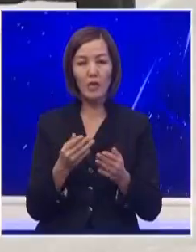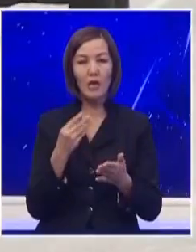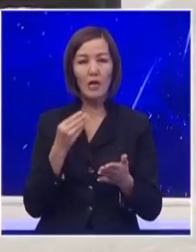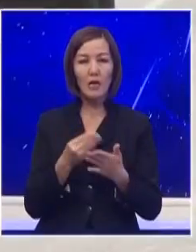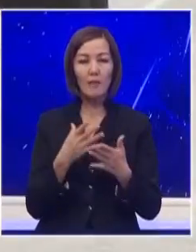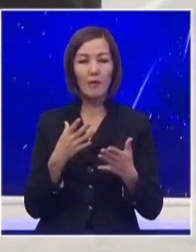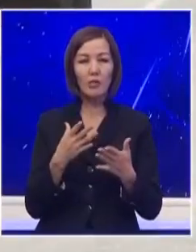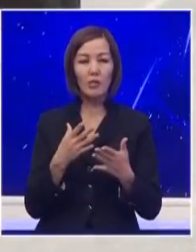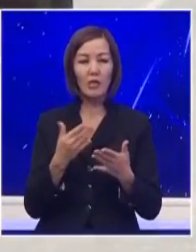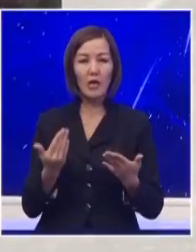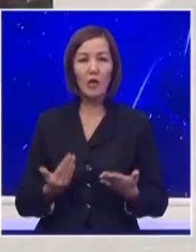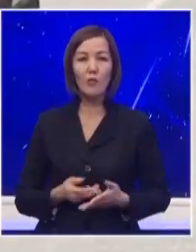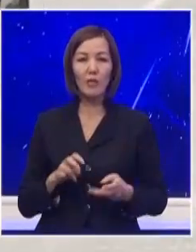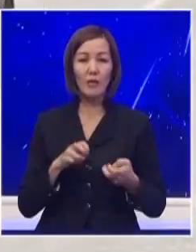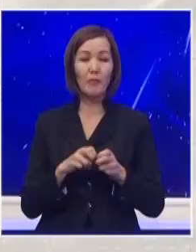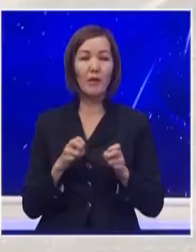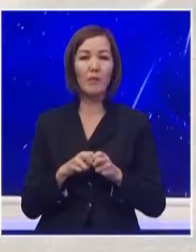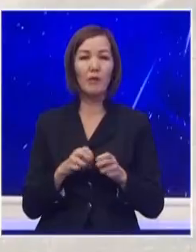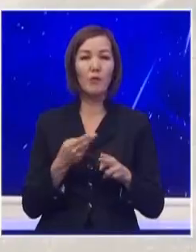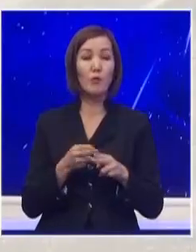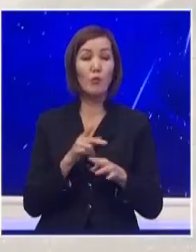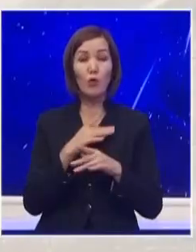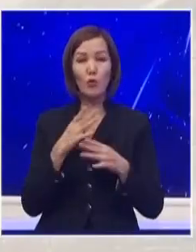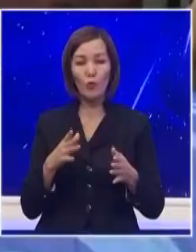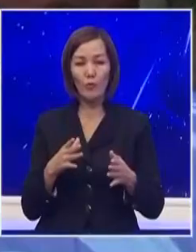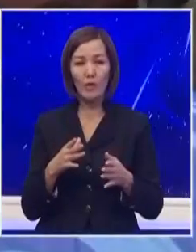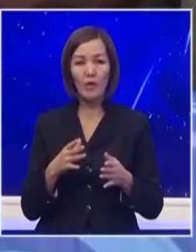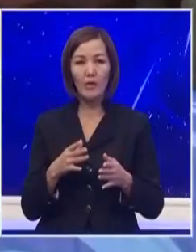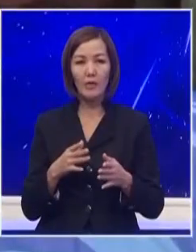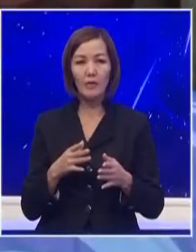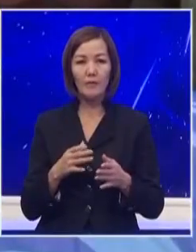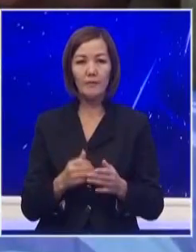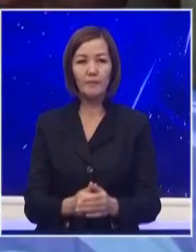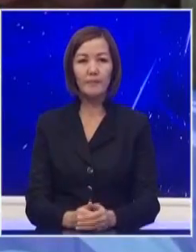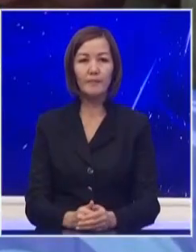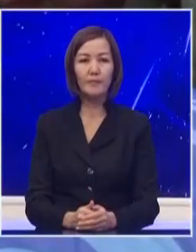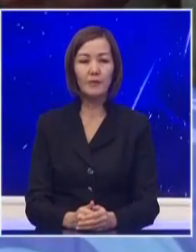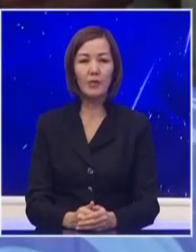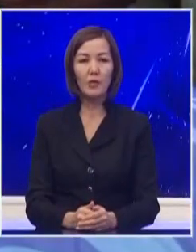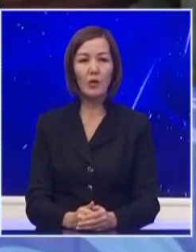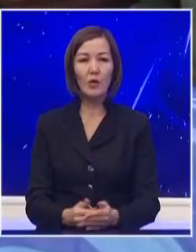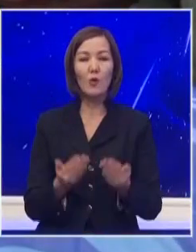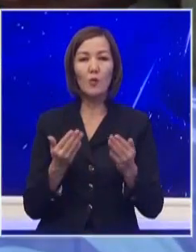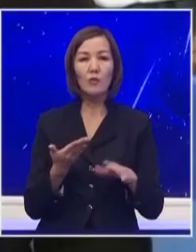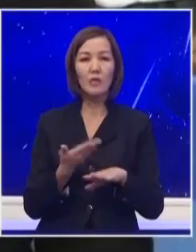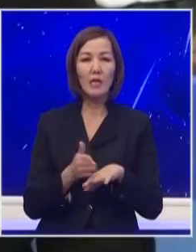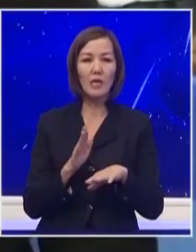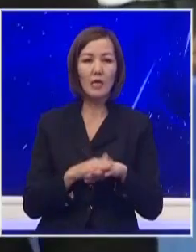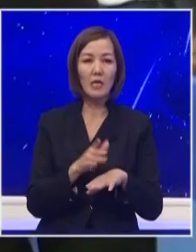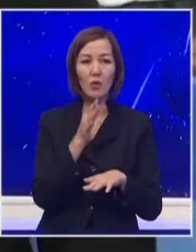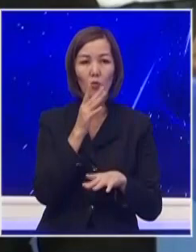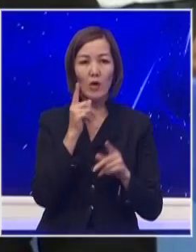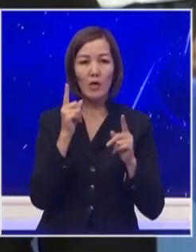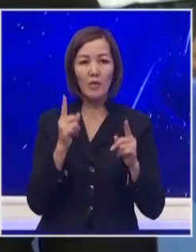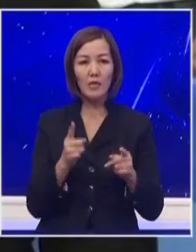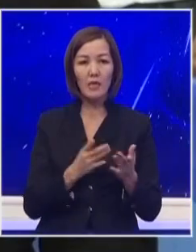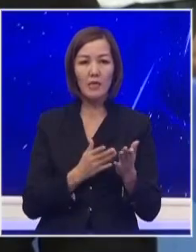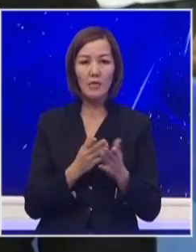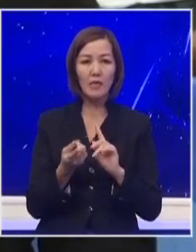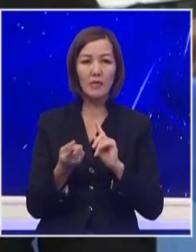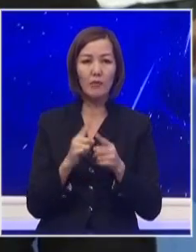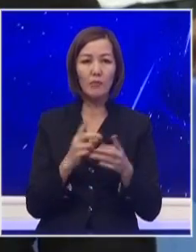үстінде. Ал саяси жаңғыру мен тың бастамалар елдегі әлеуметтік мәселелерді шешіп, болашаққа нық қадам басуға сеп. Тек сайлау